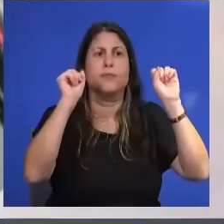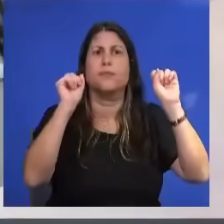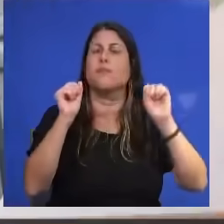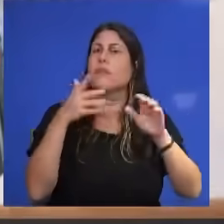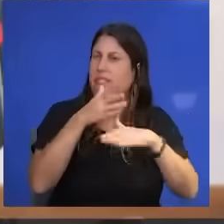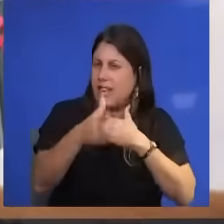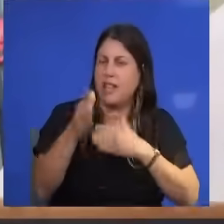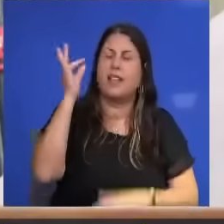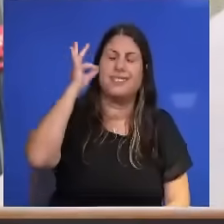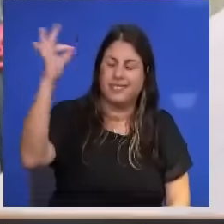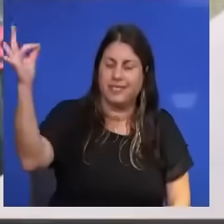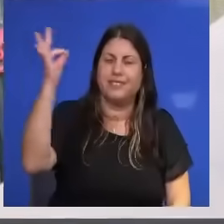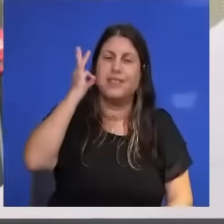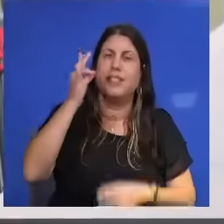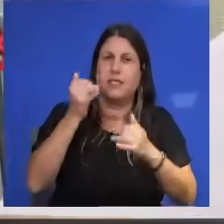מכניסים אותנו.